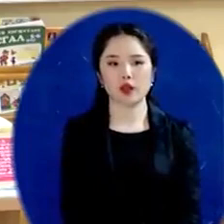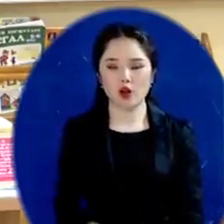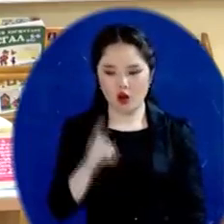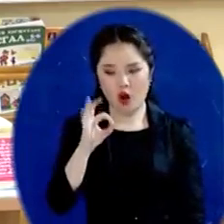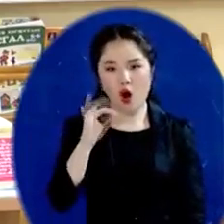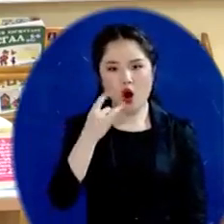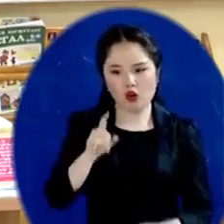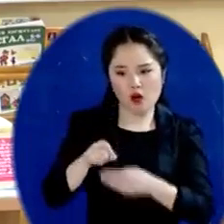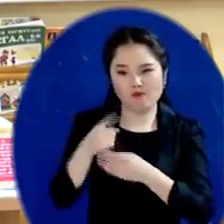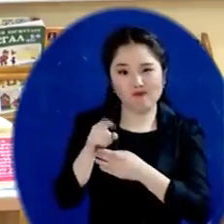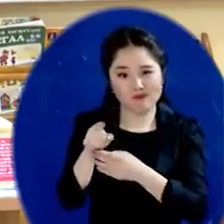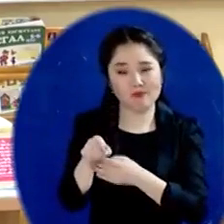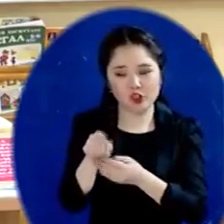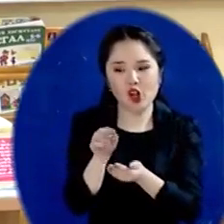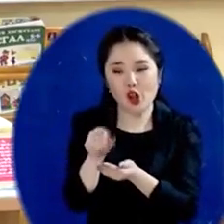хорхоо шавж,